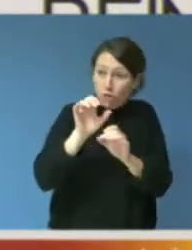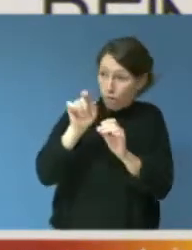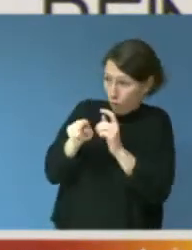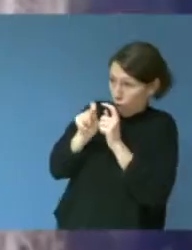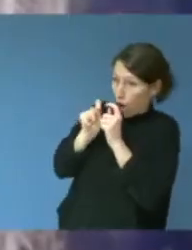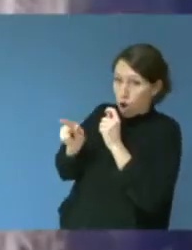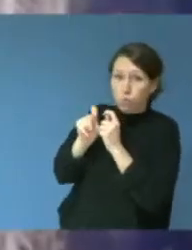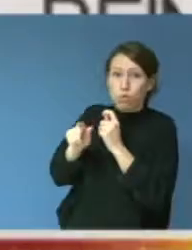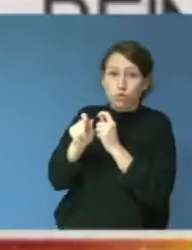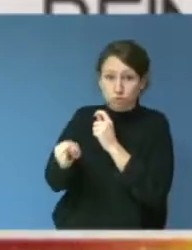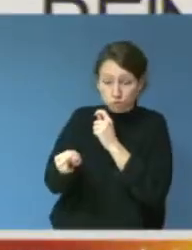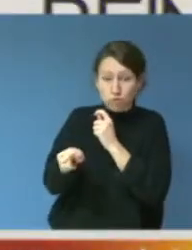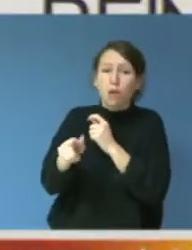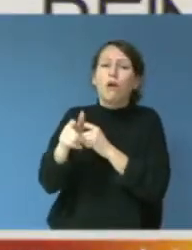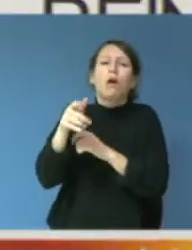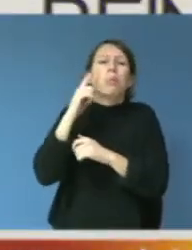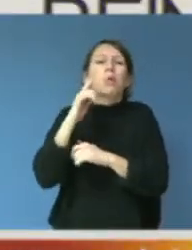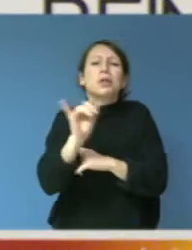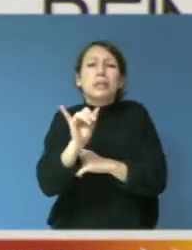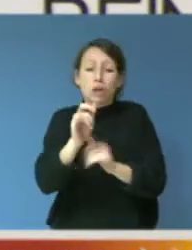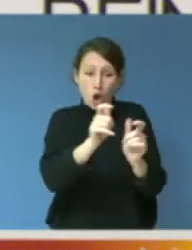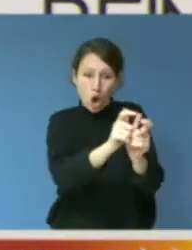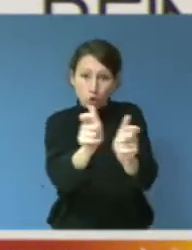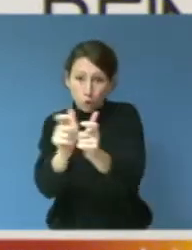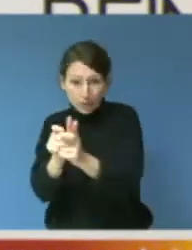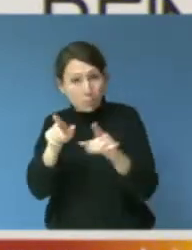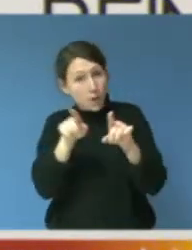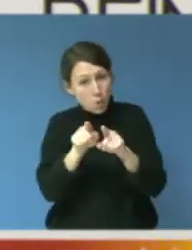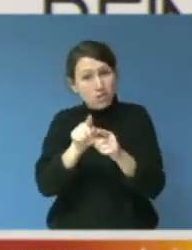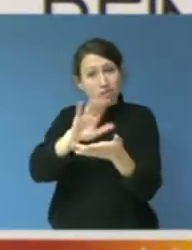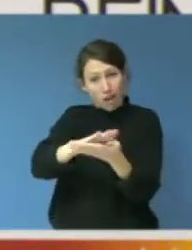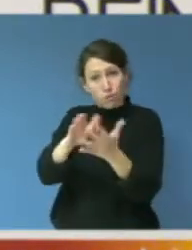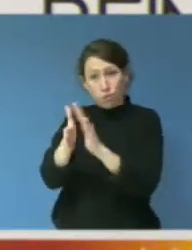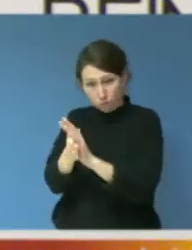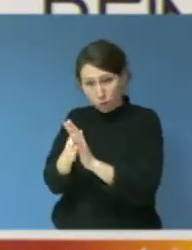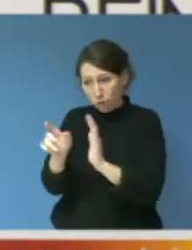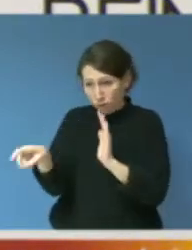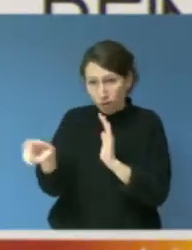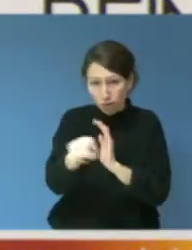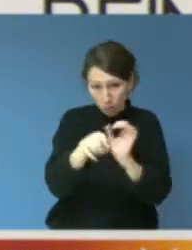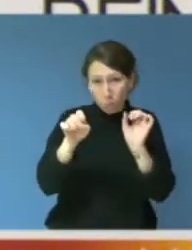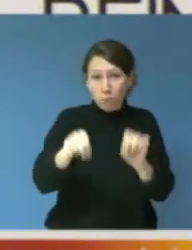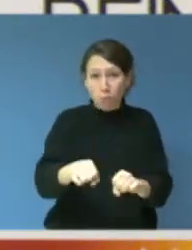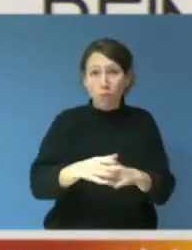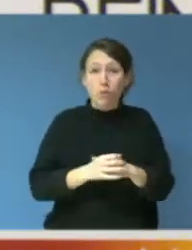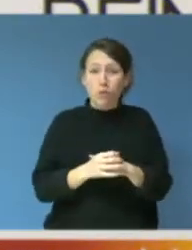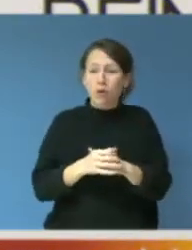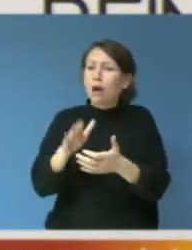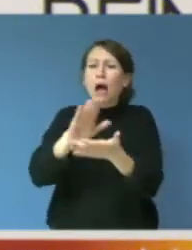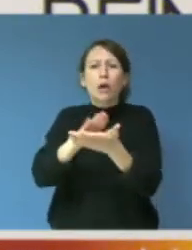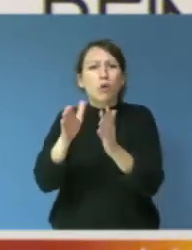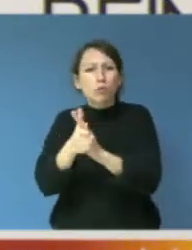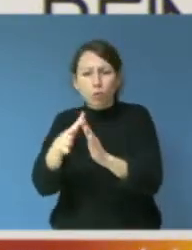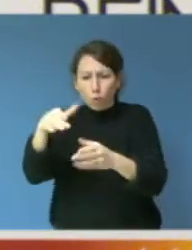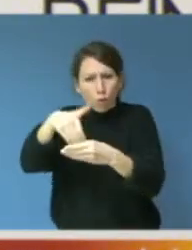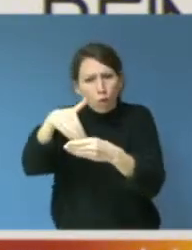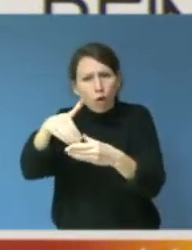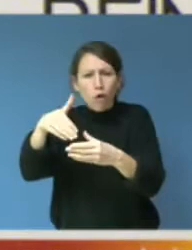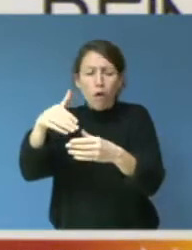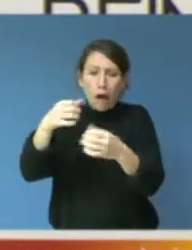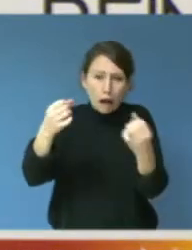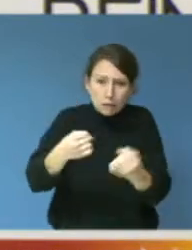les entreprises, mais également les associations. Et les associations, qu'elles aient des activités sociales